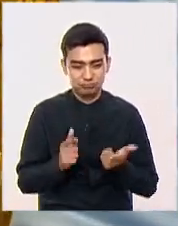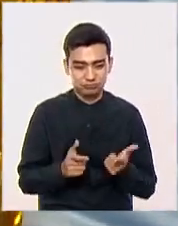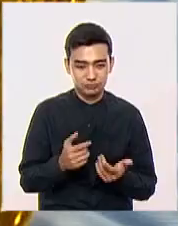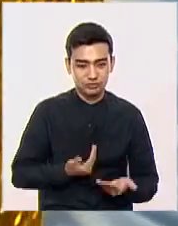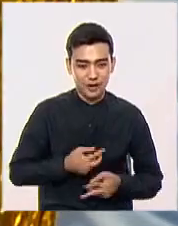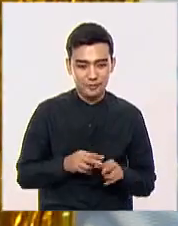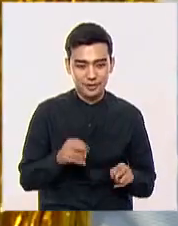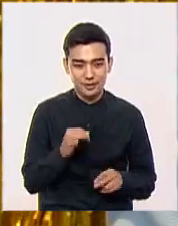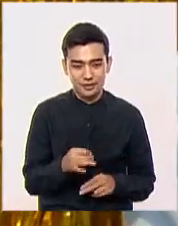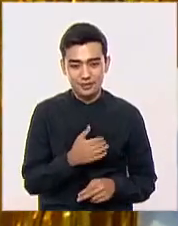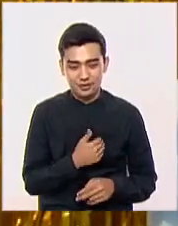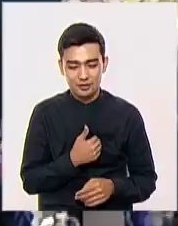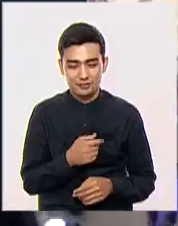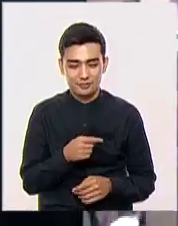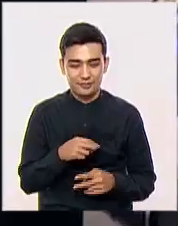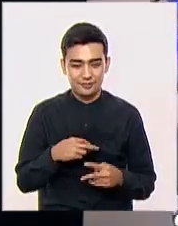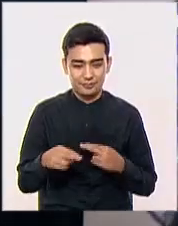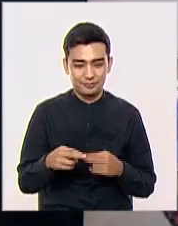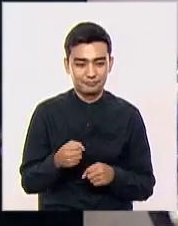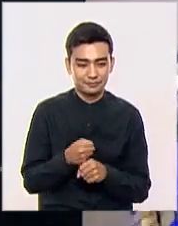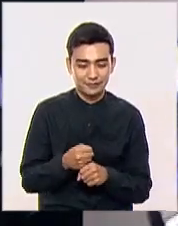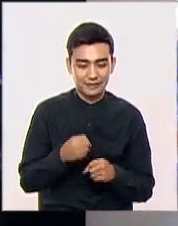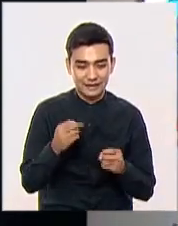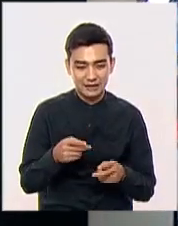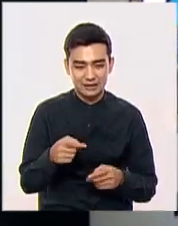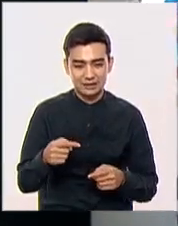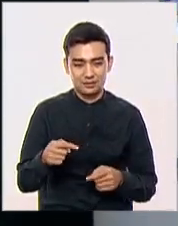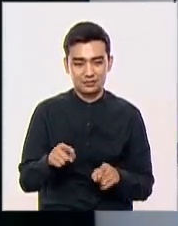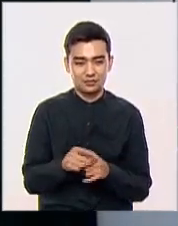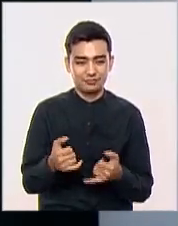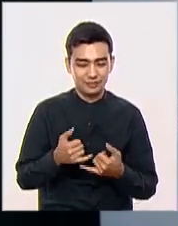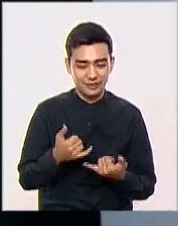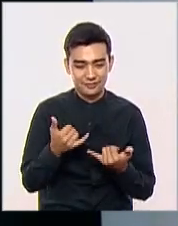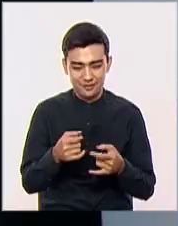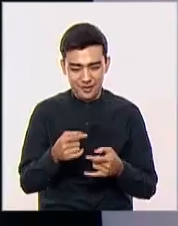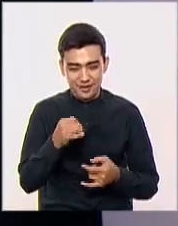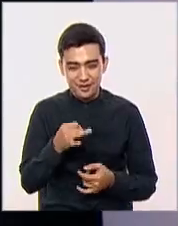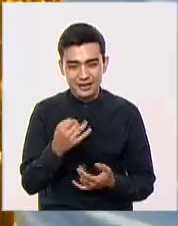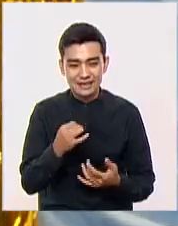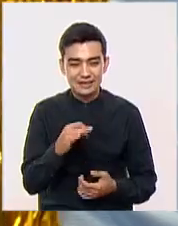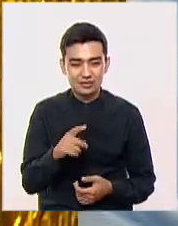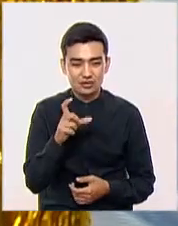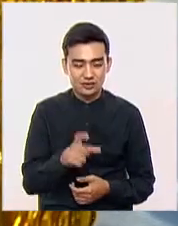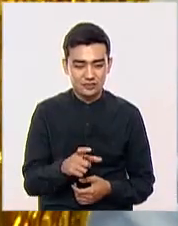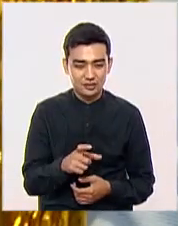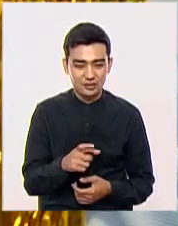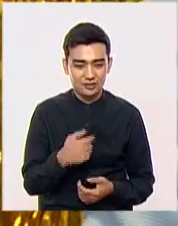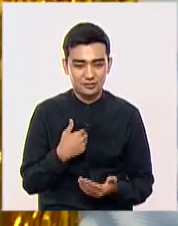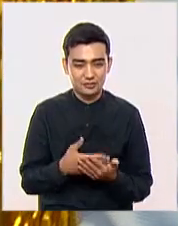как хочешь, чтобы они поступали с тобой. И я думаю, что из человека нечестного, скажем